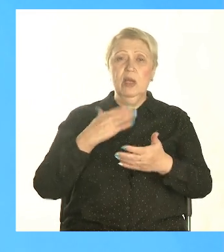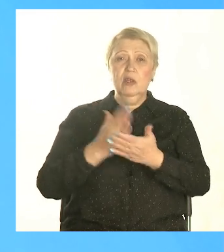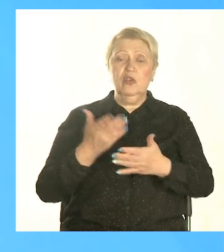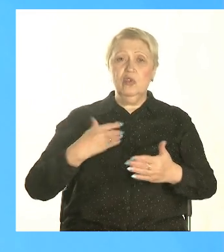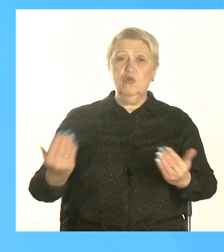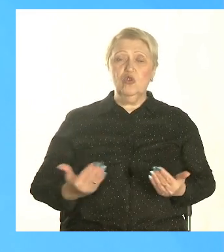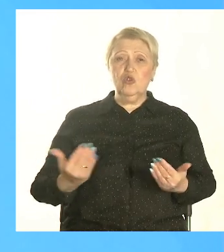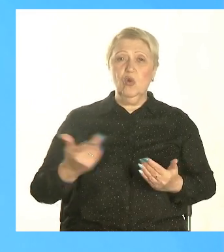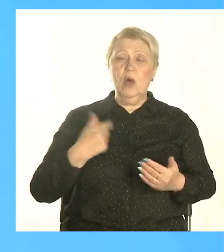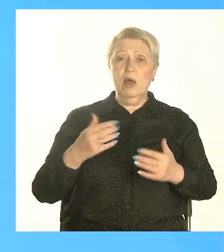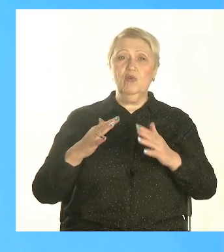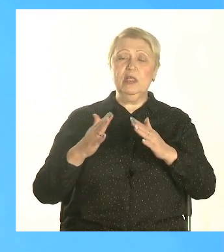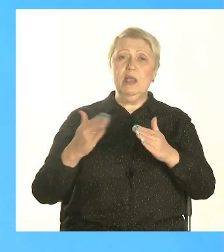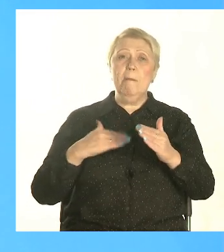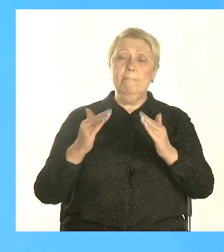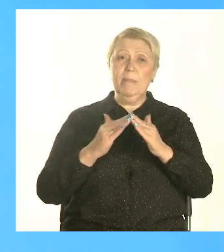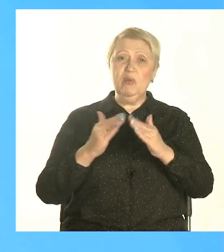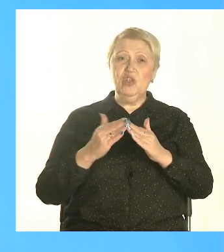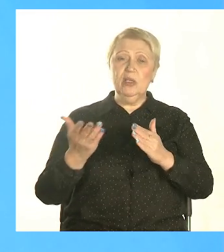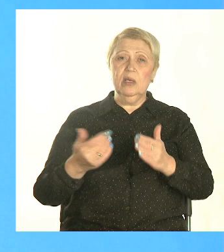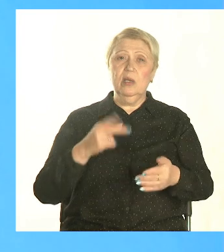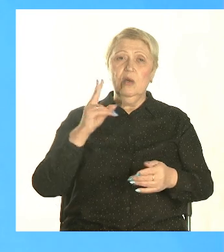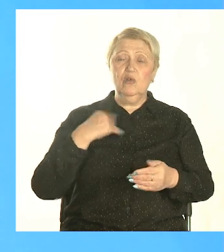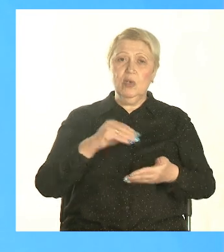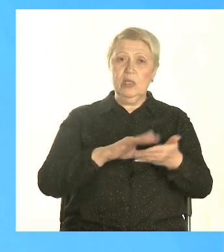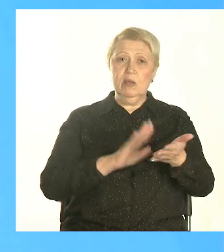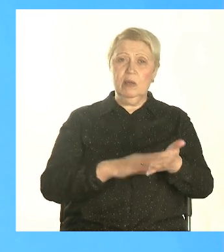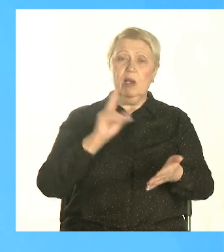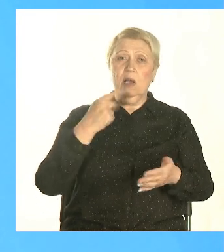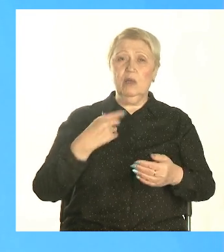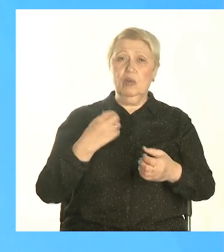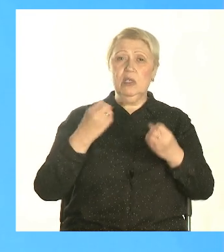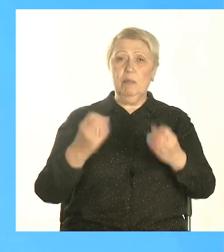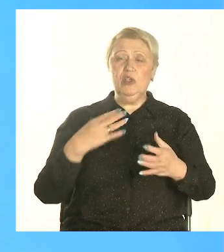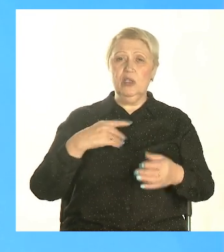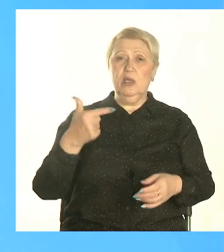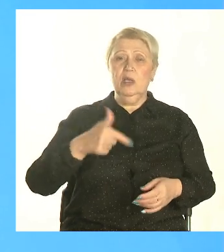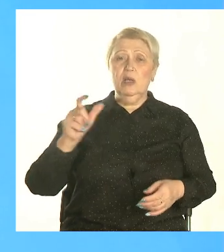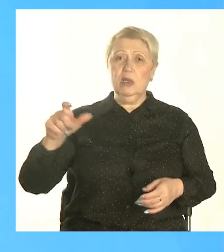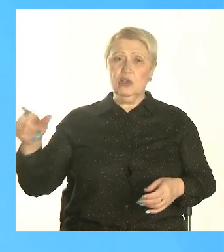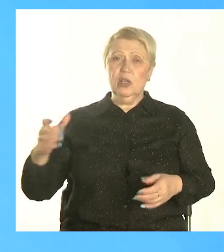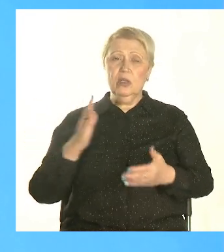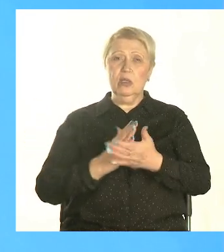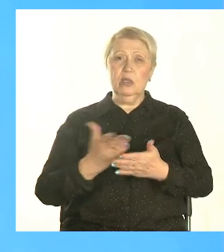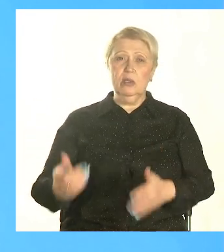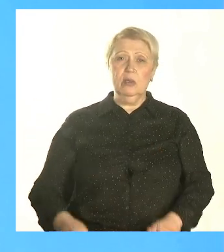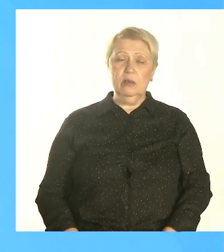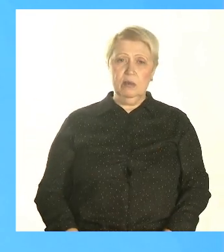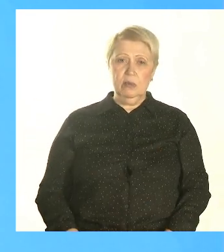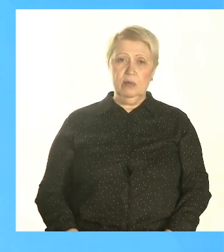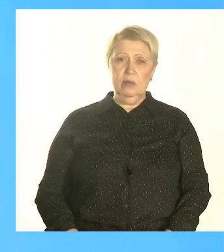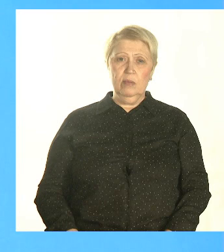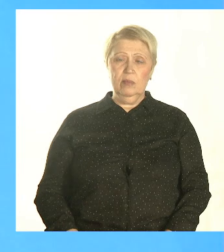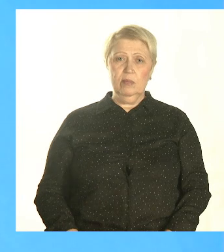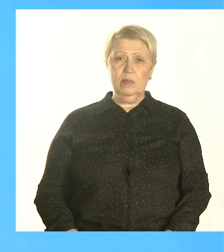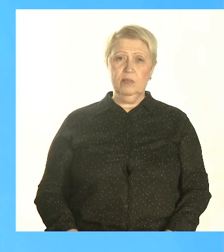помещение, в нем индивидуальный предприниматель зарегистрирован как обычный гражданин, но осуществляет деятельность по, скажем так, ну,